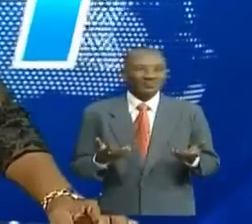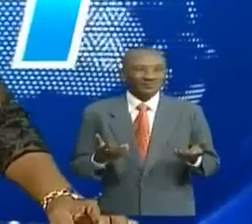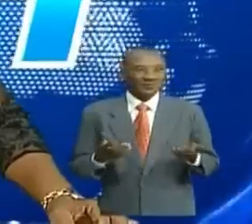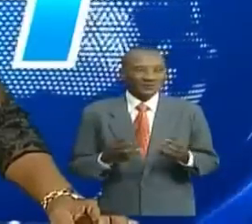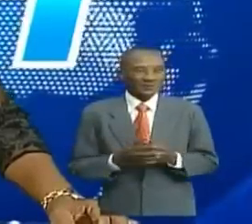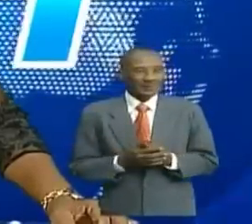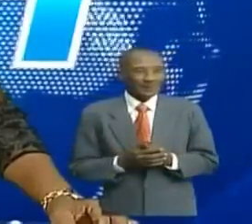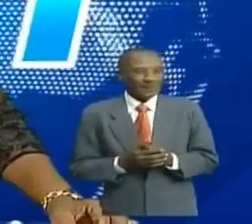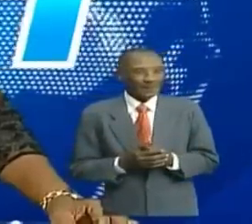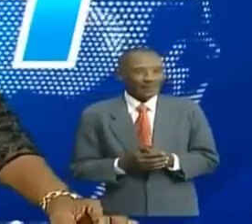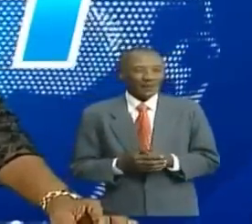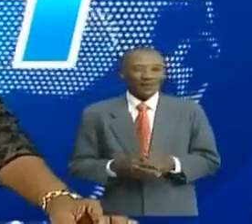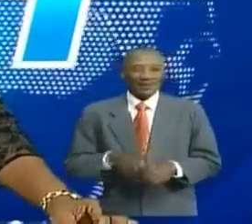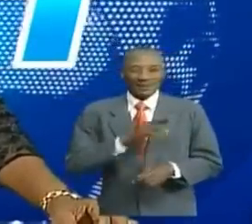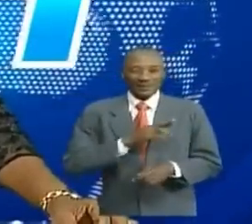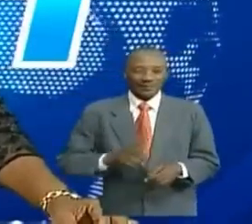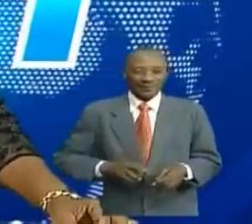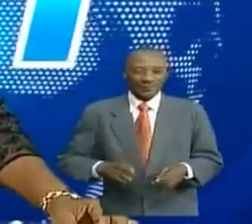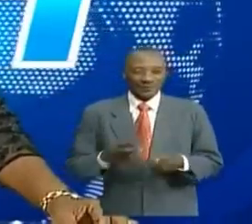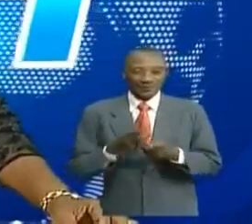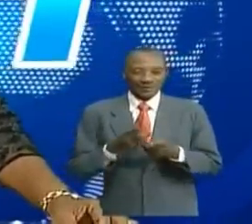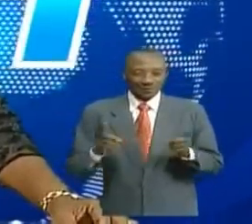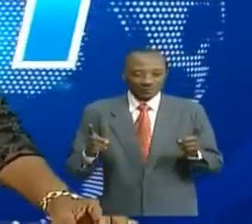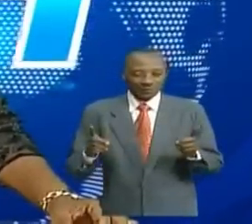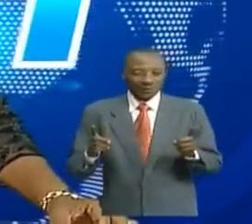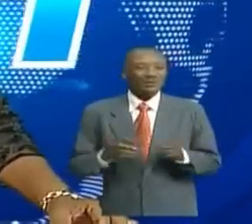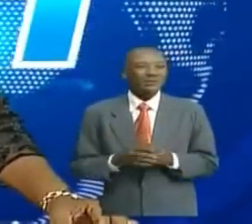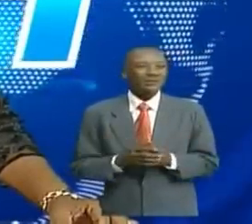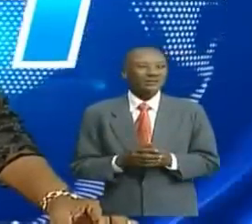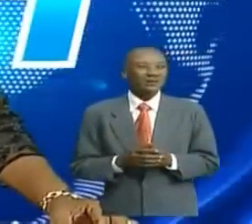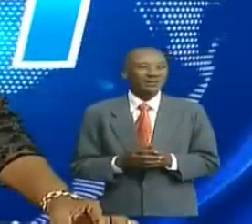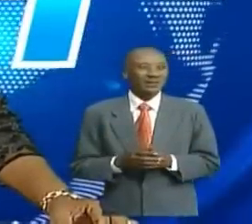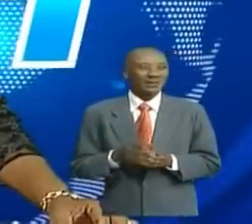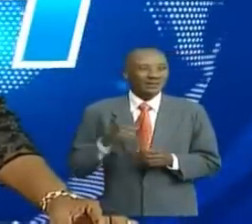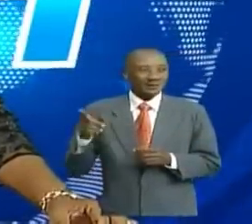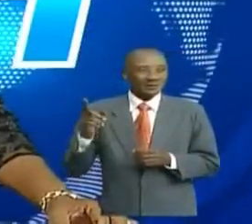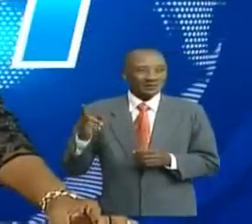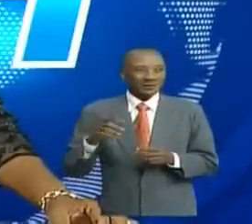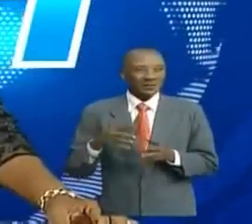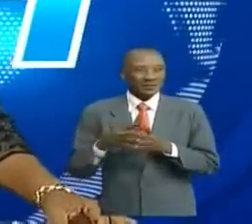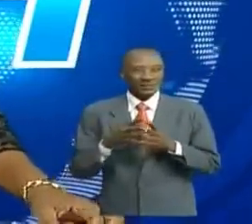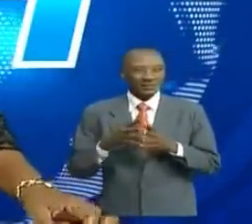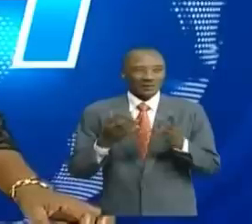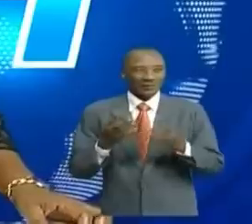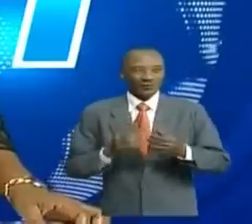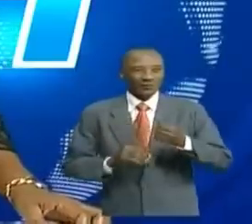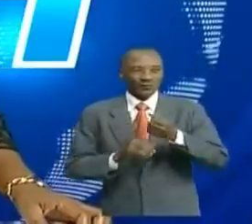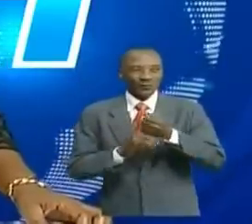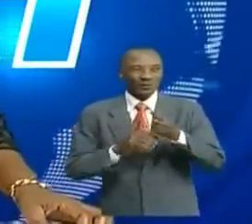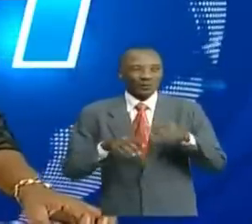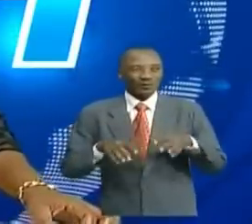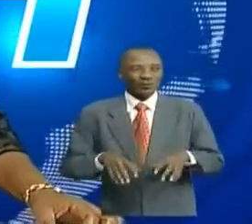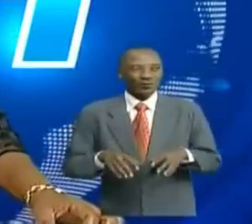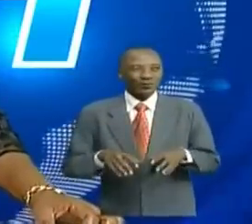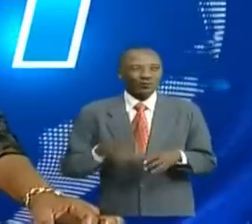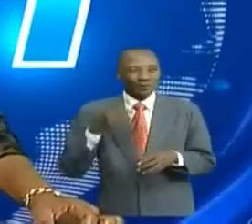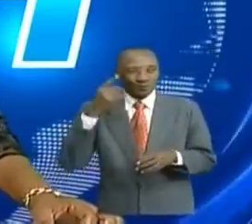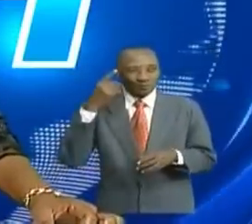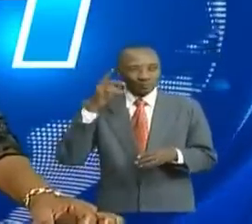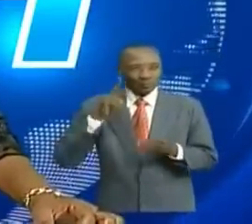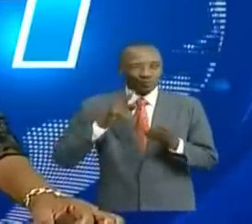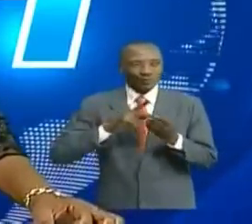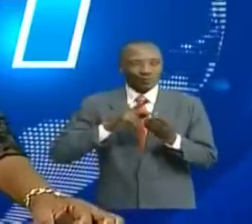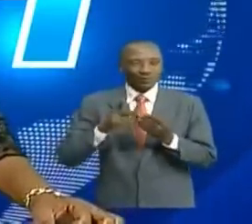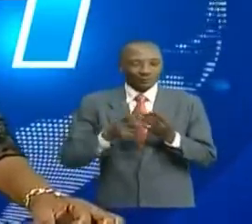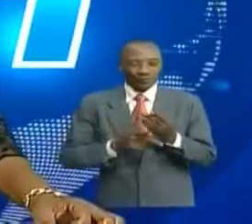accompagner la République démocratique du Congo dans différents projets de protection de personnes vulnérables et celles vivant avec